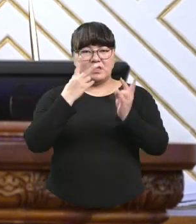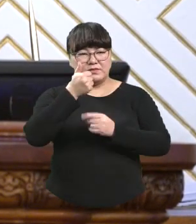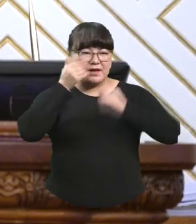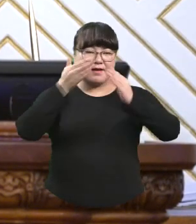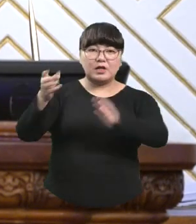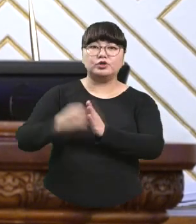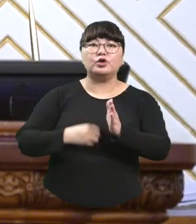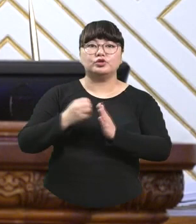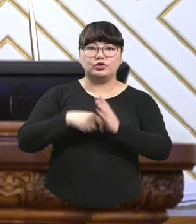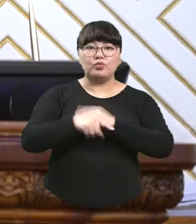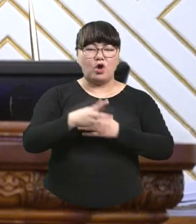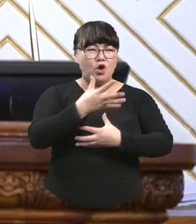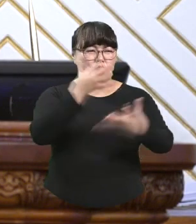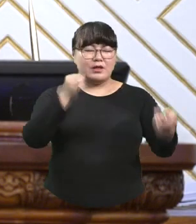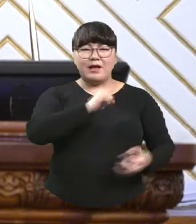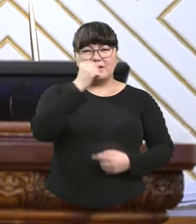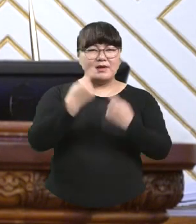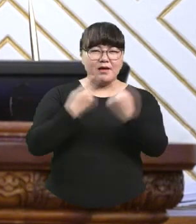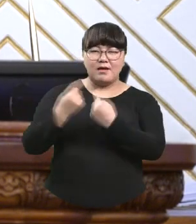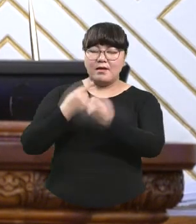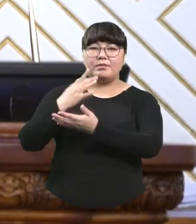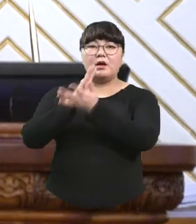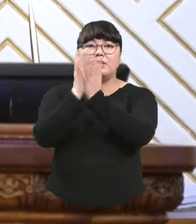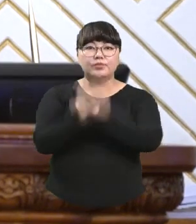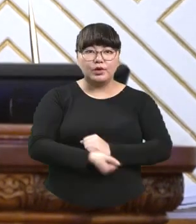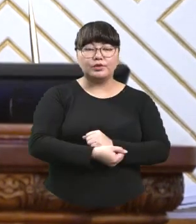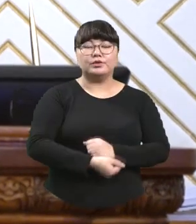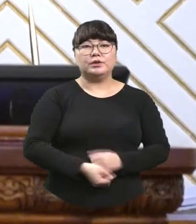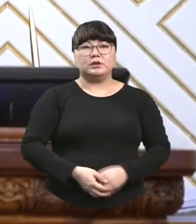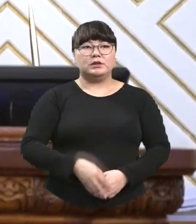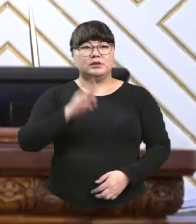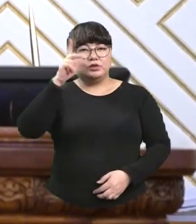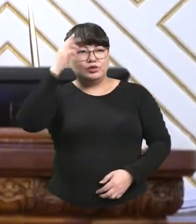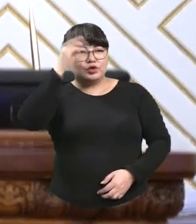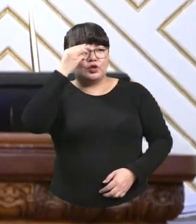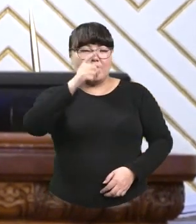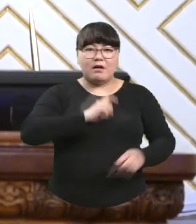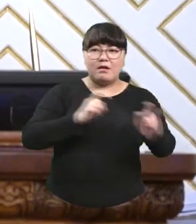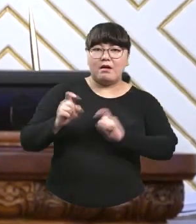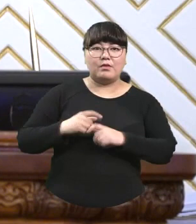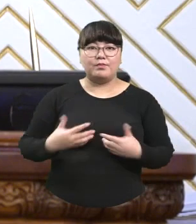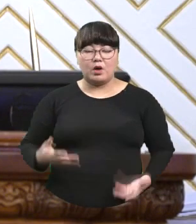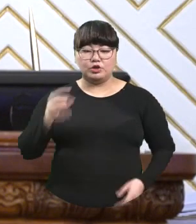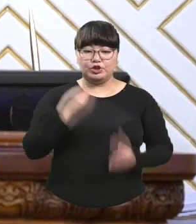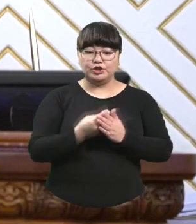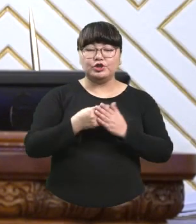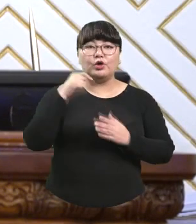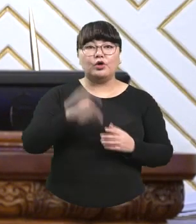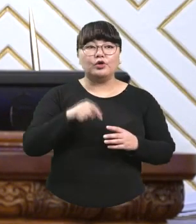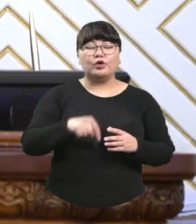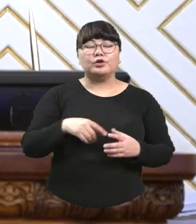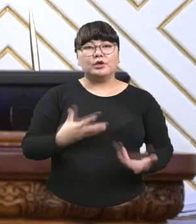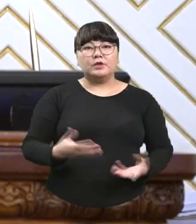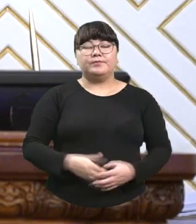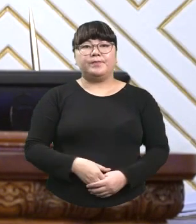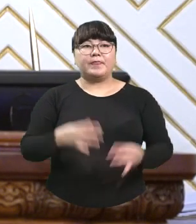асуудал. Маш олон асуудлууд яригддаг боловч одоо тодорхой хариултууд байдгүй. Одоо жишээлбэл өнөөдөр ихэд олон